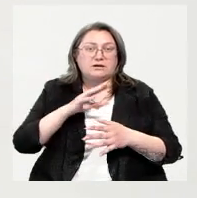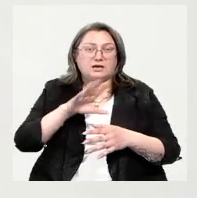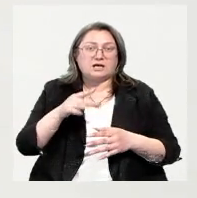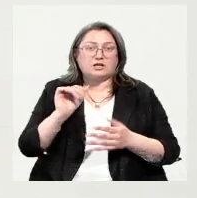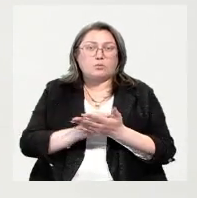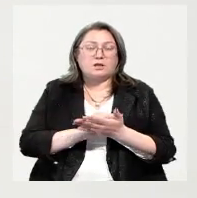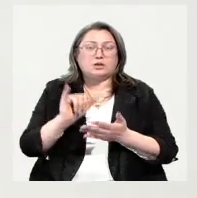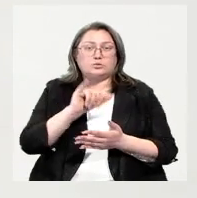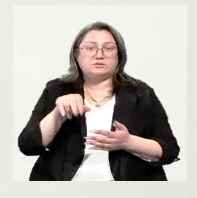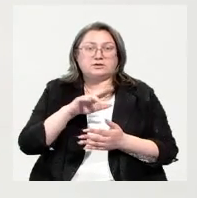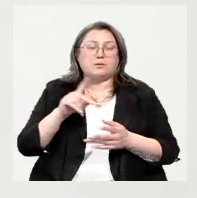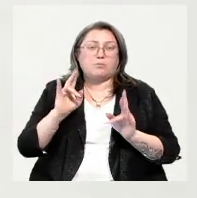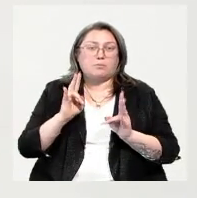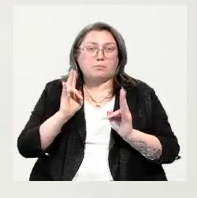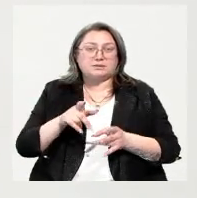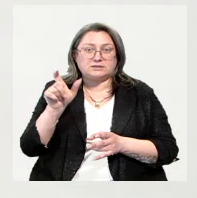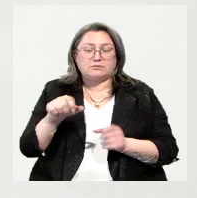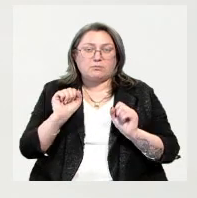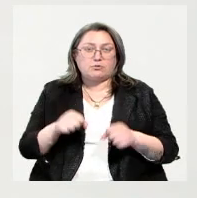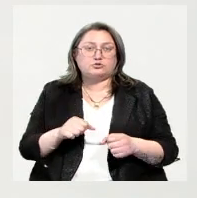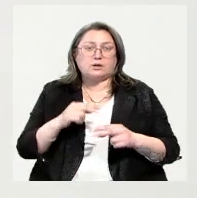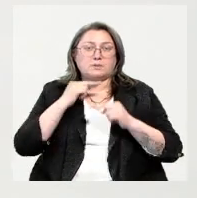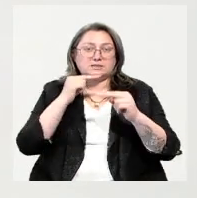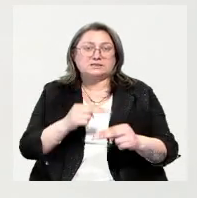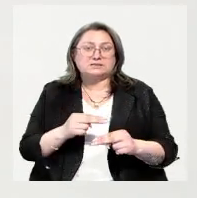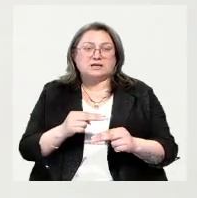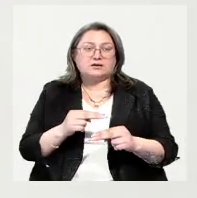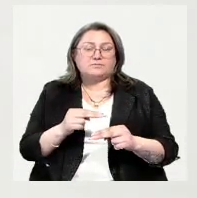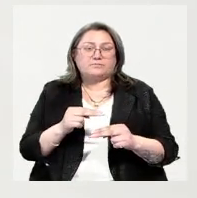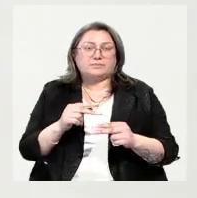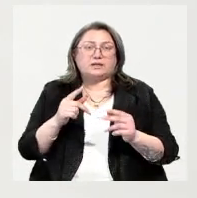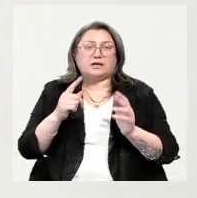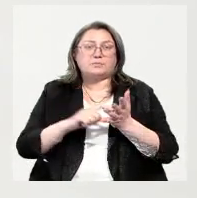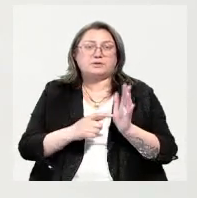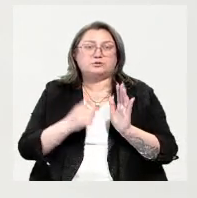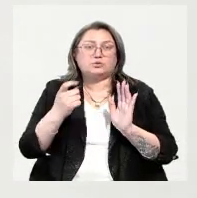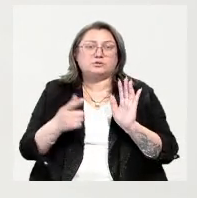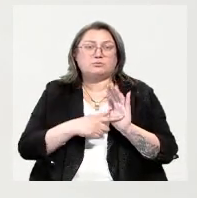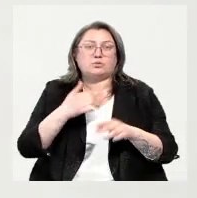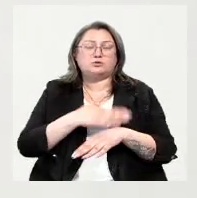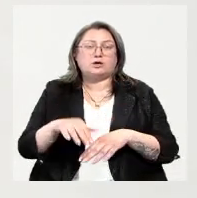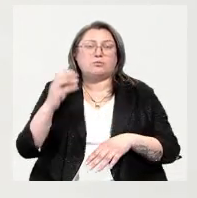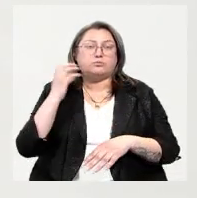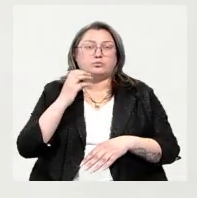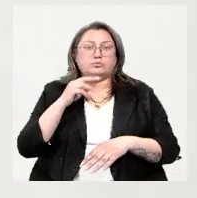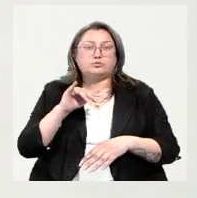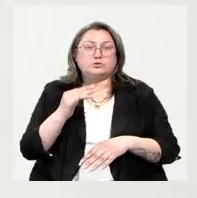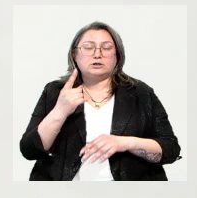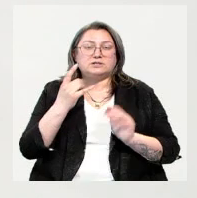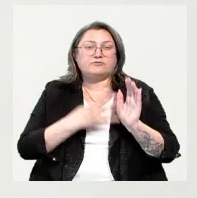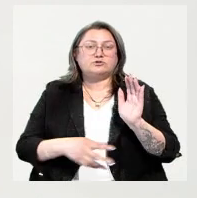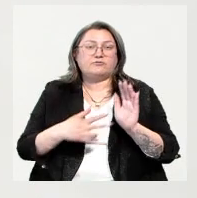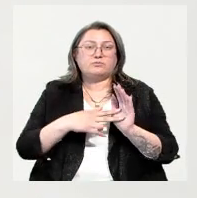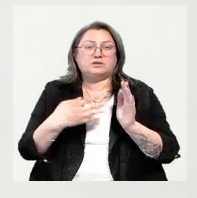өтінішпен, және жеке басын көәліандыратың құратпен қалалыға әкімдікке. Яғни Пушкенг өшесі 92-ші үй, нөмірі 107